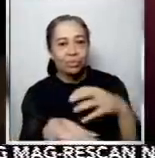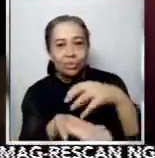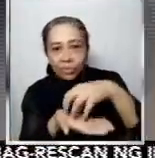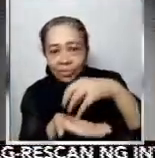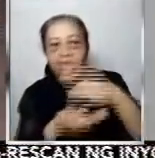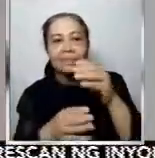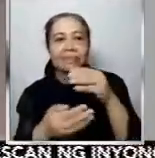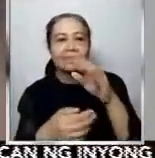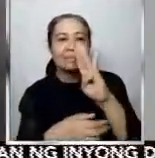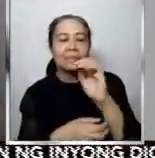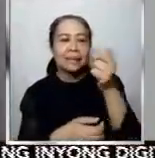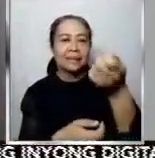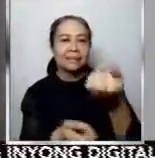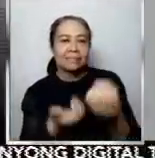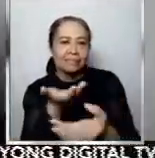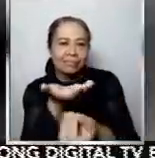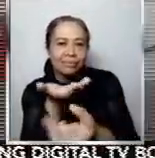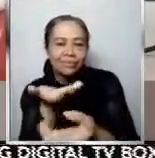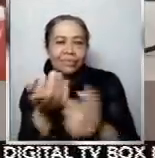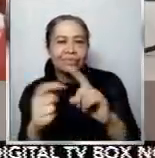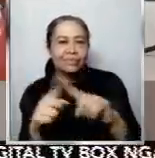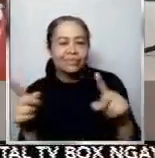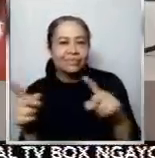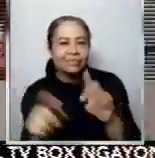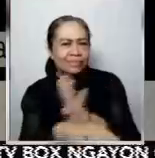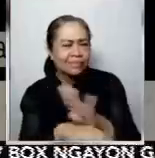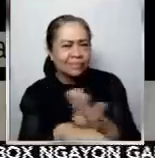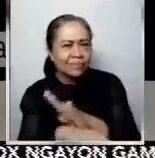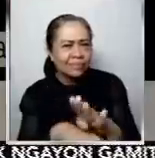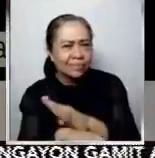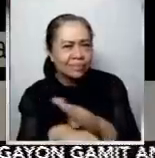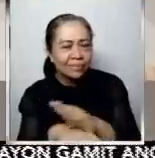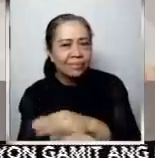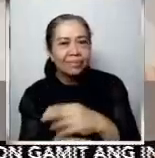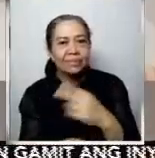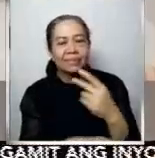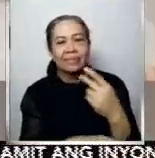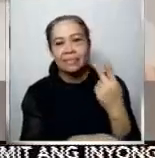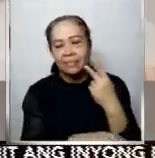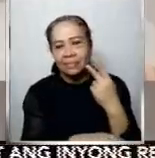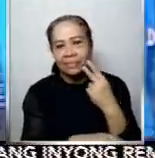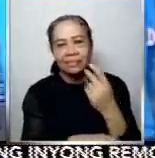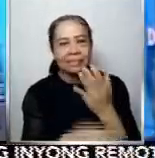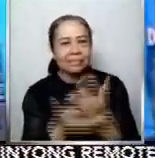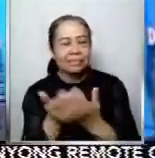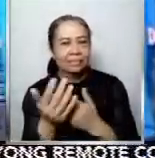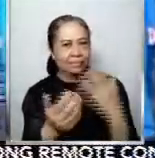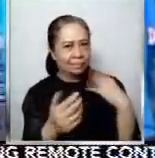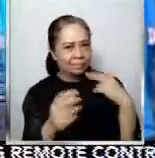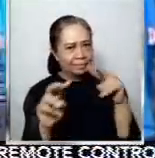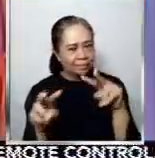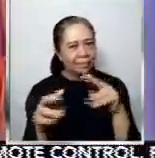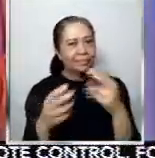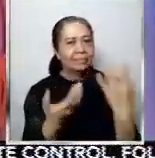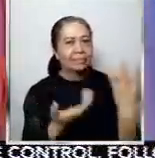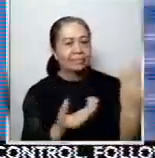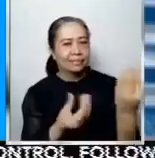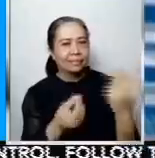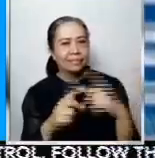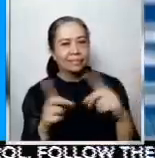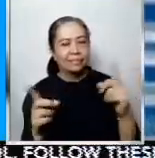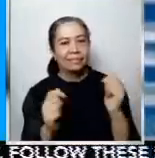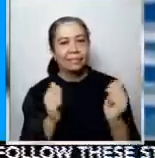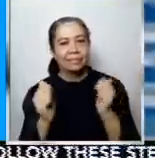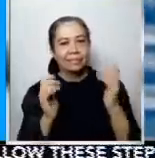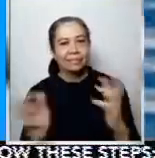pancakes. Ang mga pinagkakabalahan ni Mark at Katrina, ilan lang sa aabangang chikahan sa Starstruck Season 1 reunion sa All